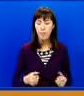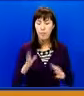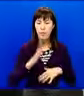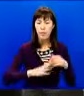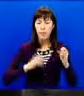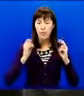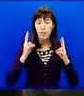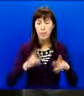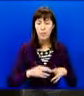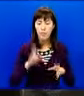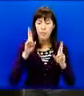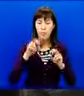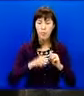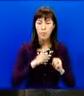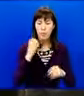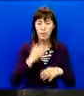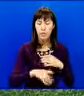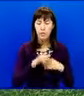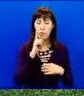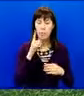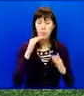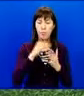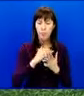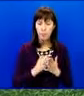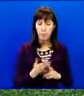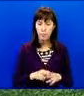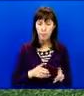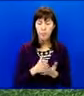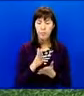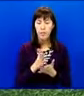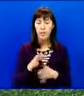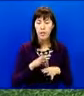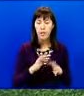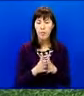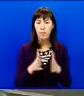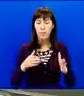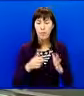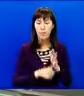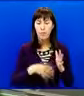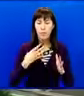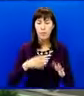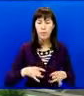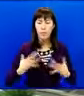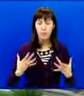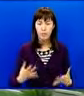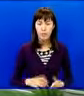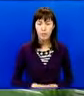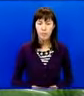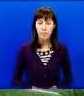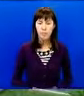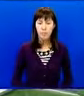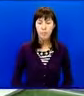профилактики преступлений и правонарушений среди молодежи. В рамках этих направлений проведено более 640 мероприятий.